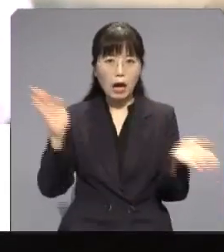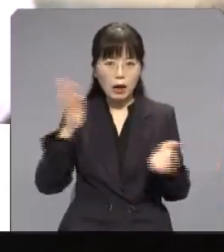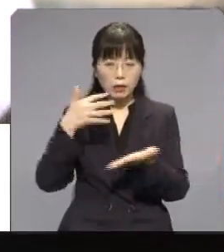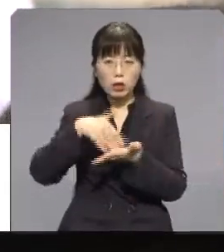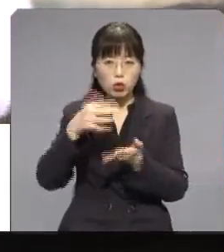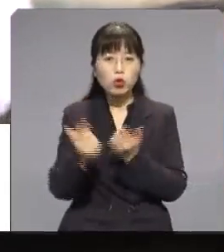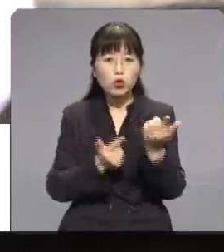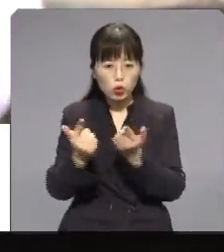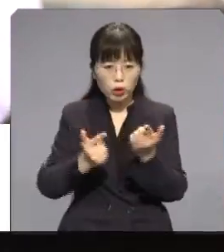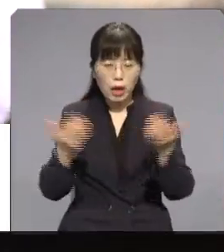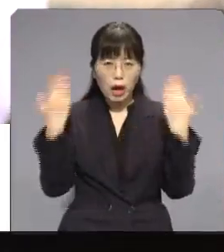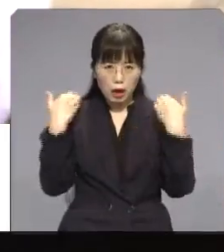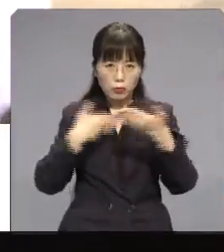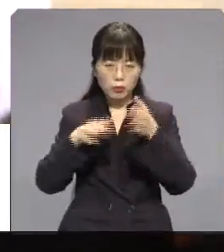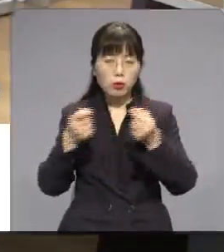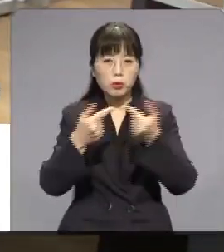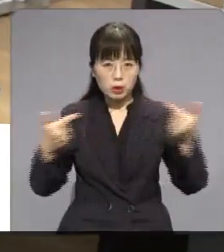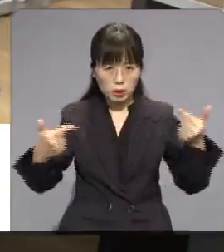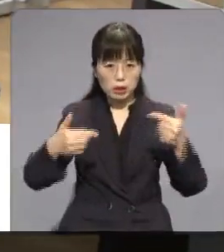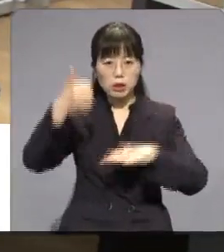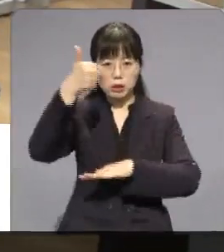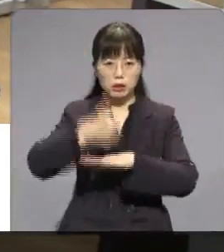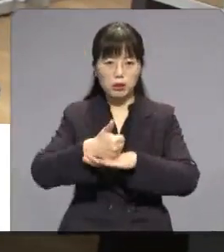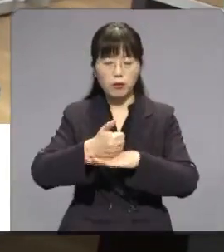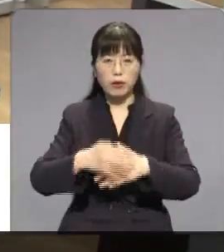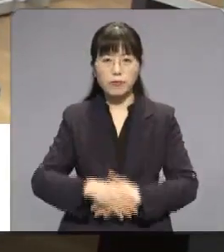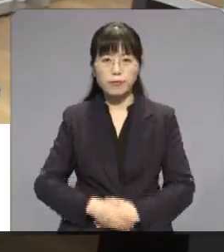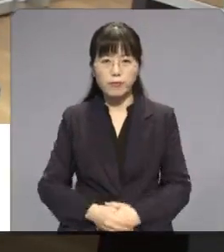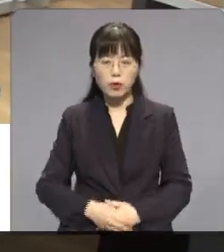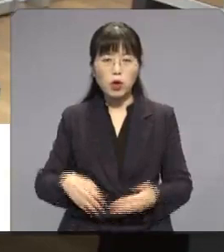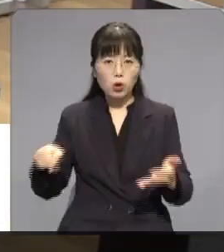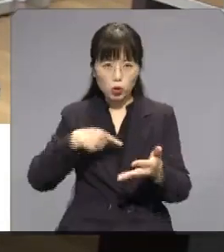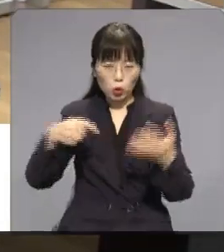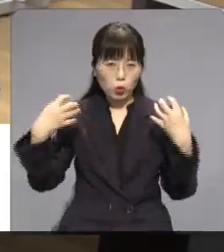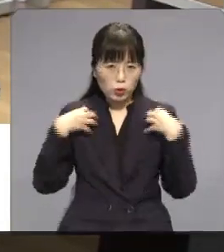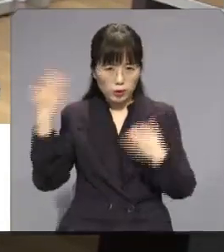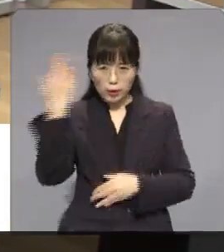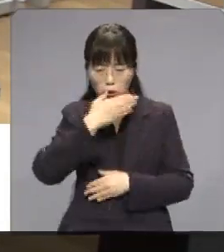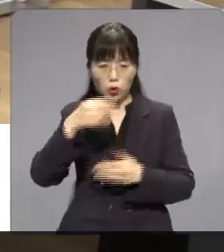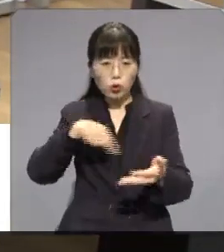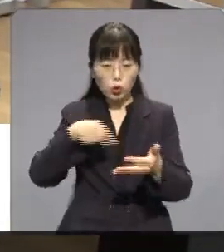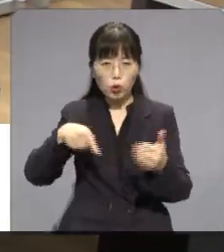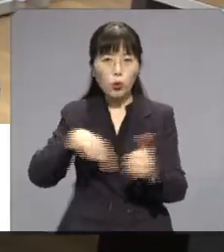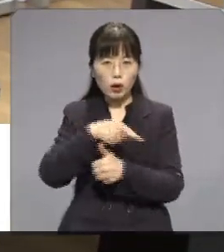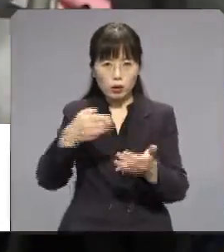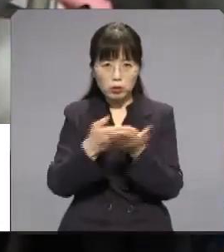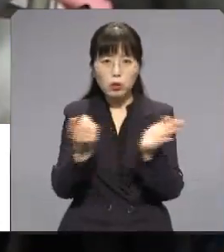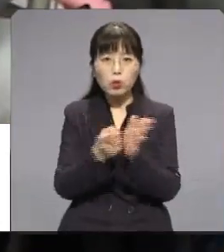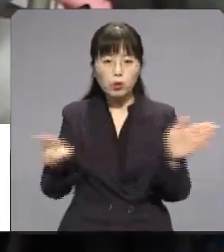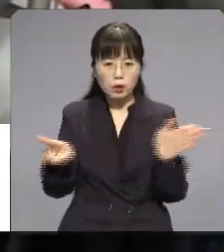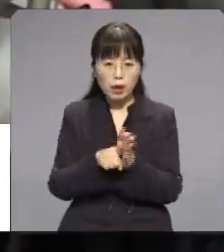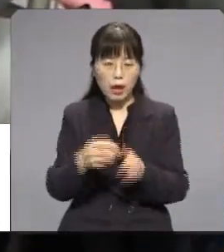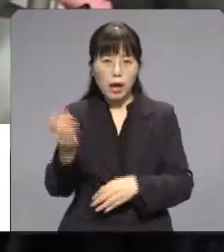숫자를 조정해 학급 수를 늘린 결과입니다. 도교육청은 쾌적한 교육 환경의 제공을 위해